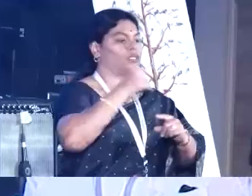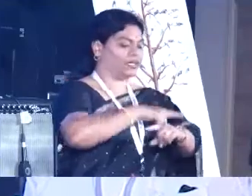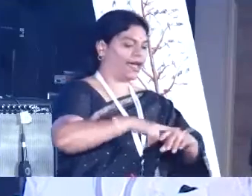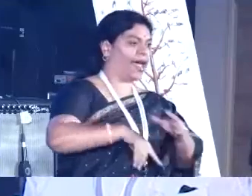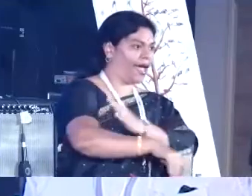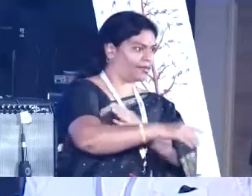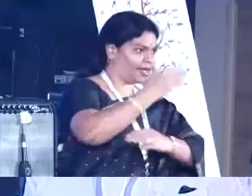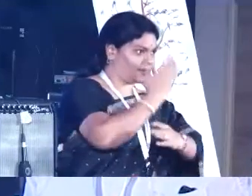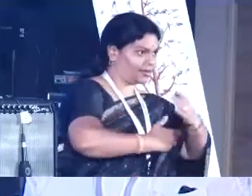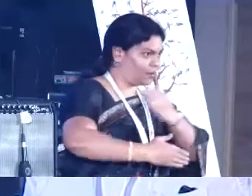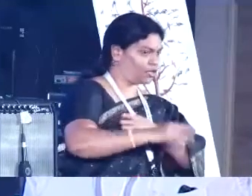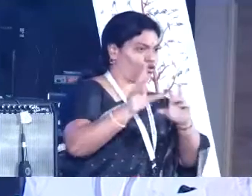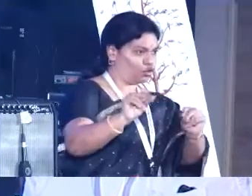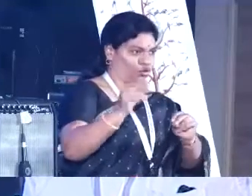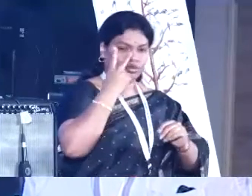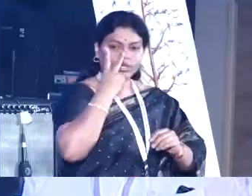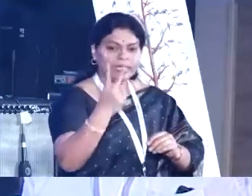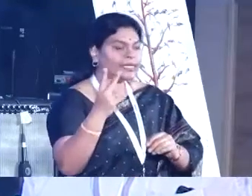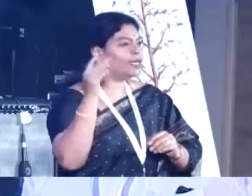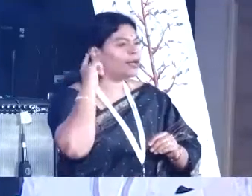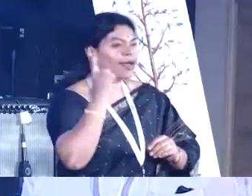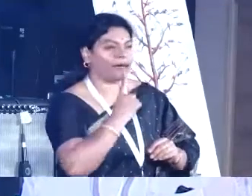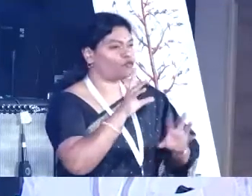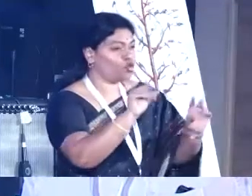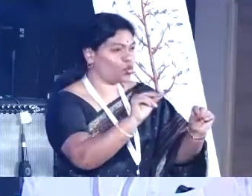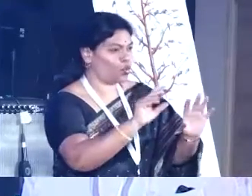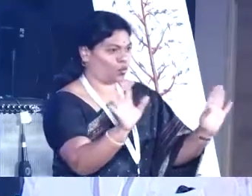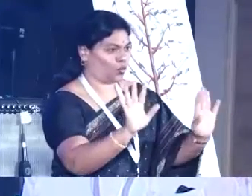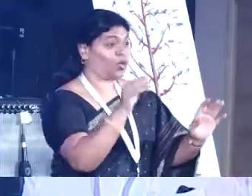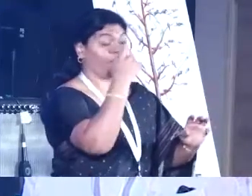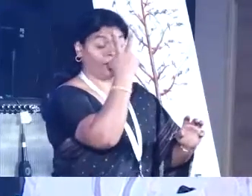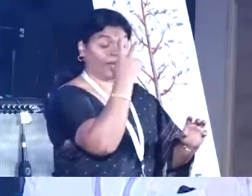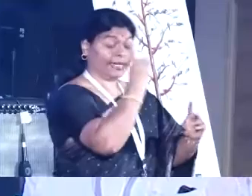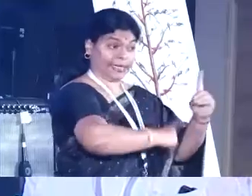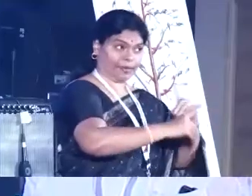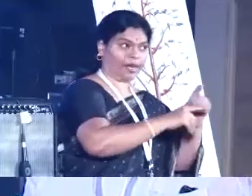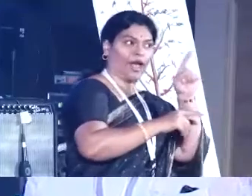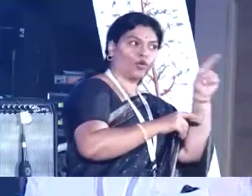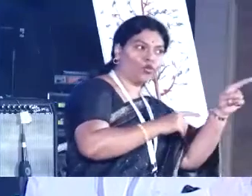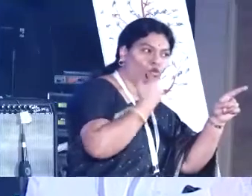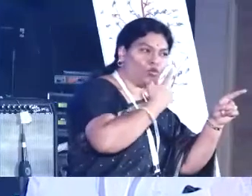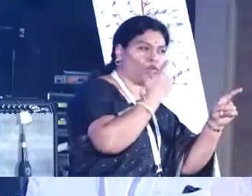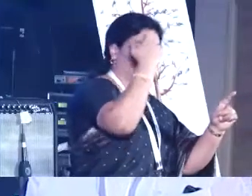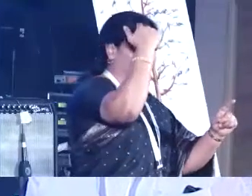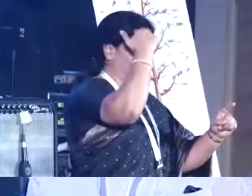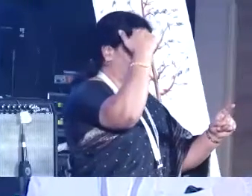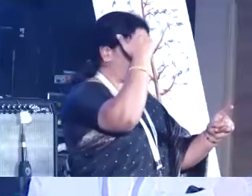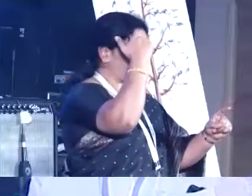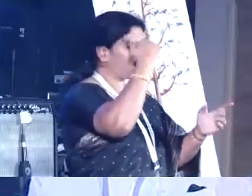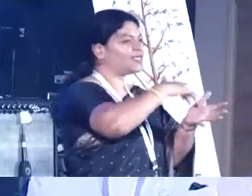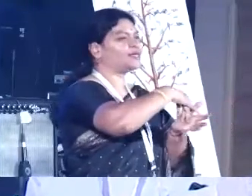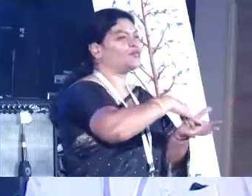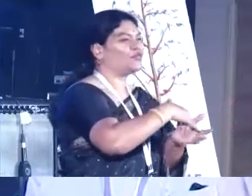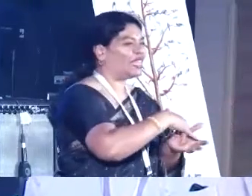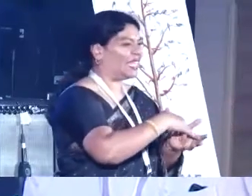है या कोई देख नहीं पाता या सुन नहीं पाता। विकलांग वो होता है जो अपनी सोच को चेंज नहीं कर सकता, अपने सोच के ऊपर